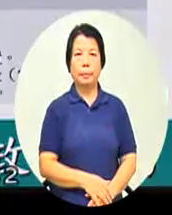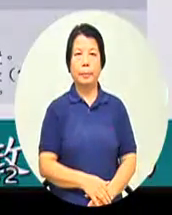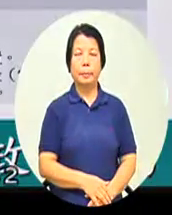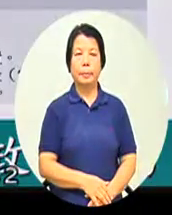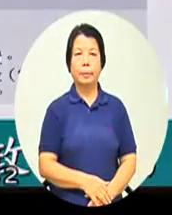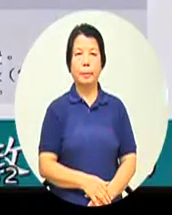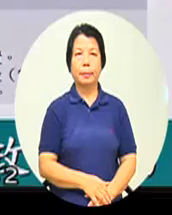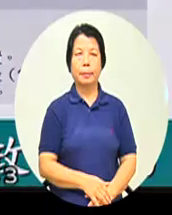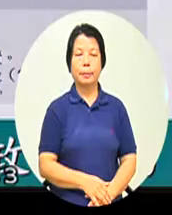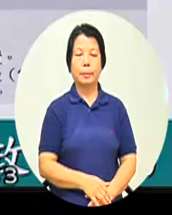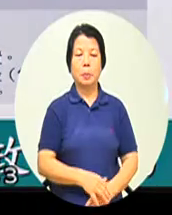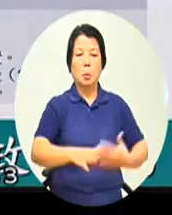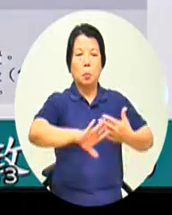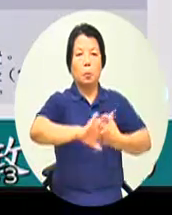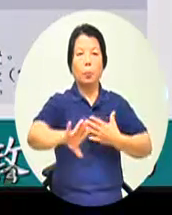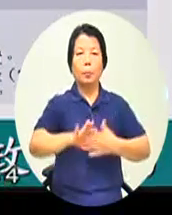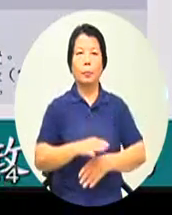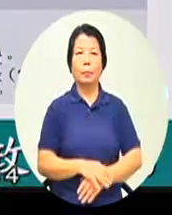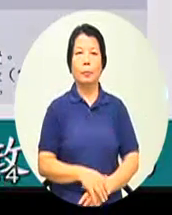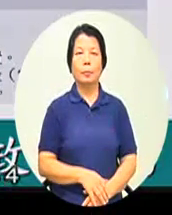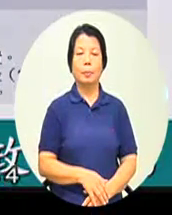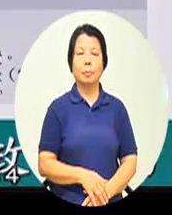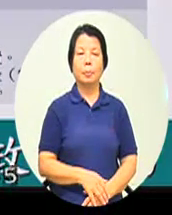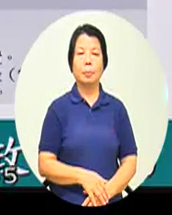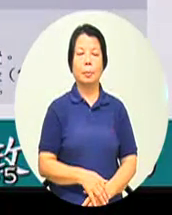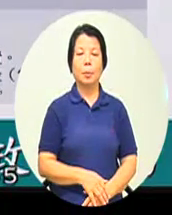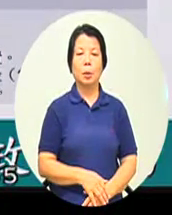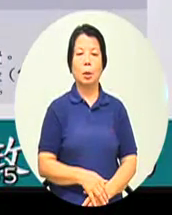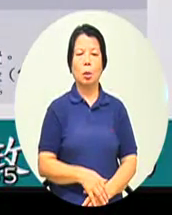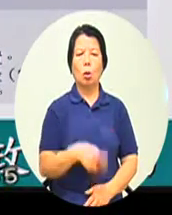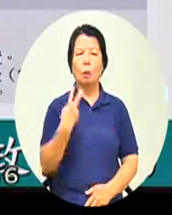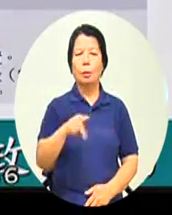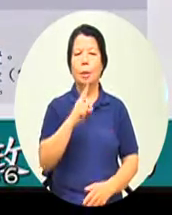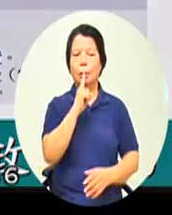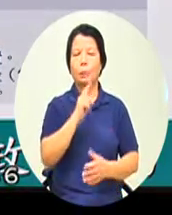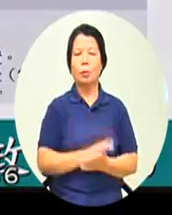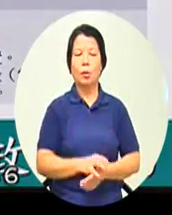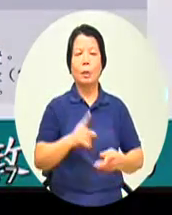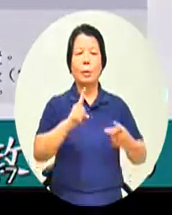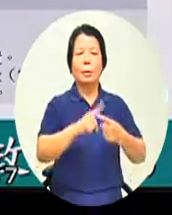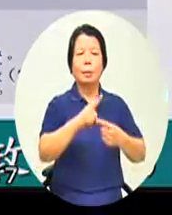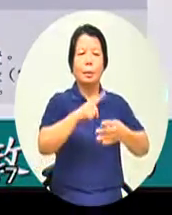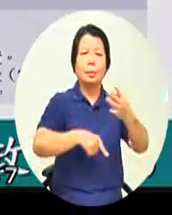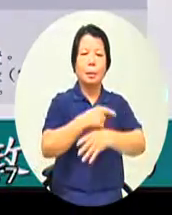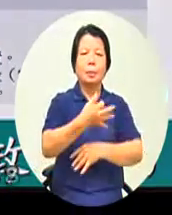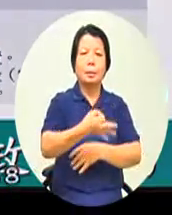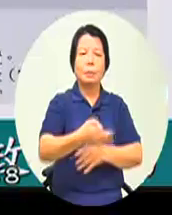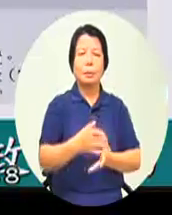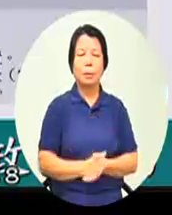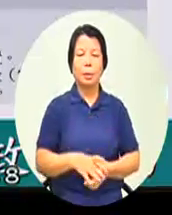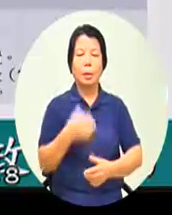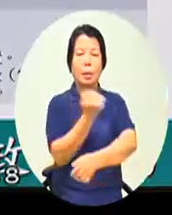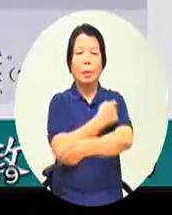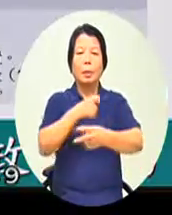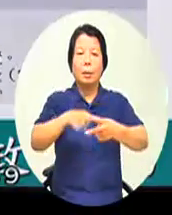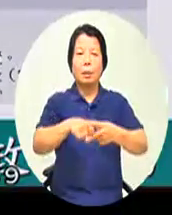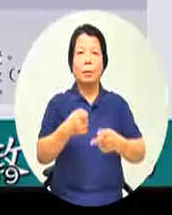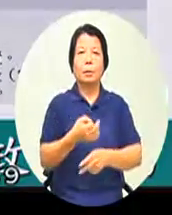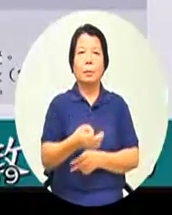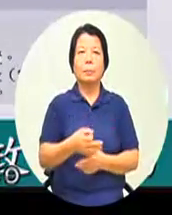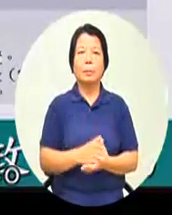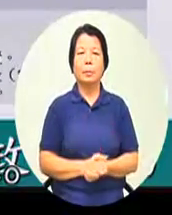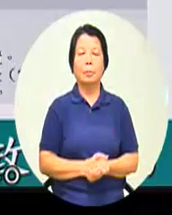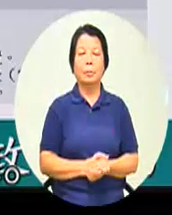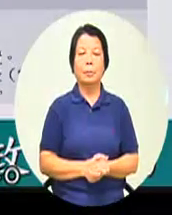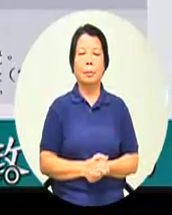哦，其他的我就不想再讲人事费什么什么什么的嘛，劳工年终哦，